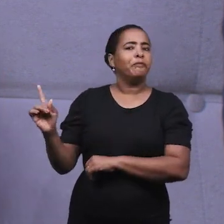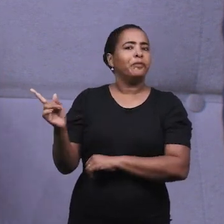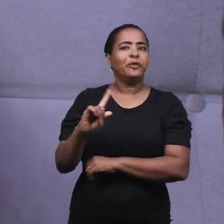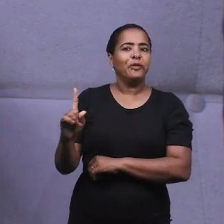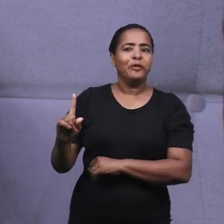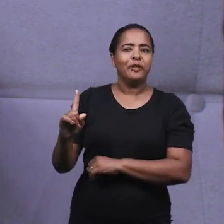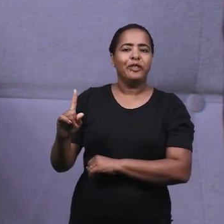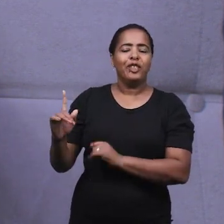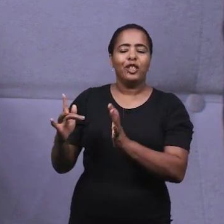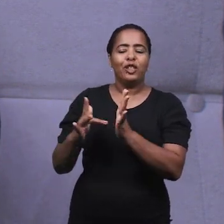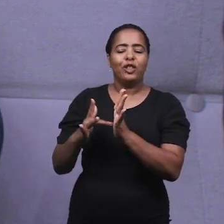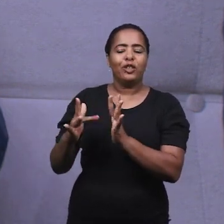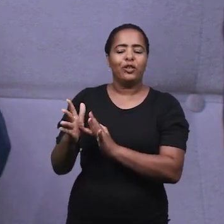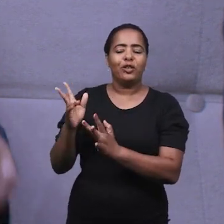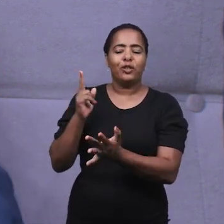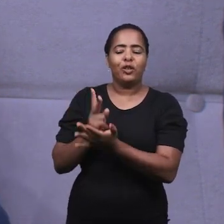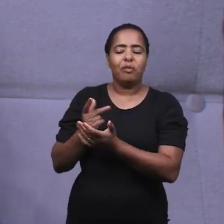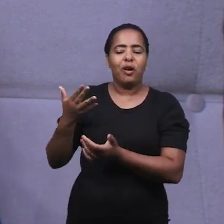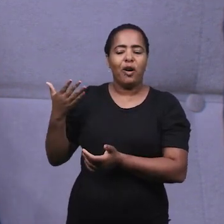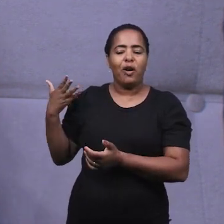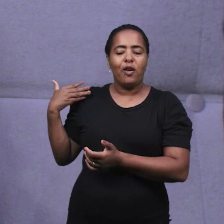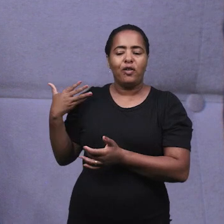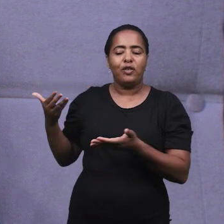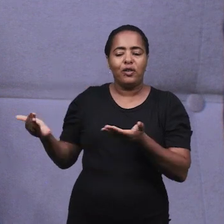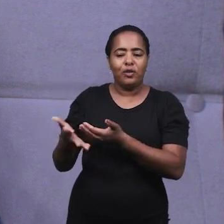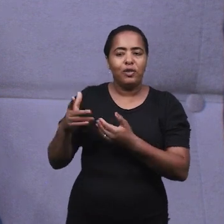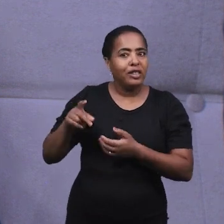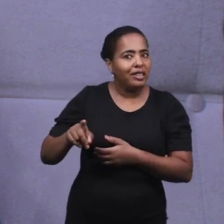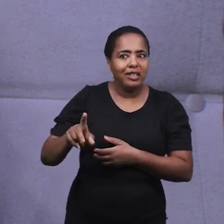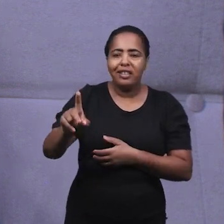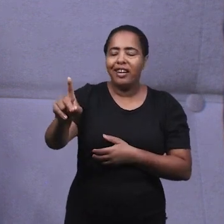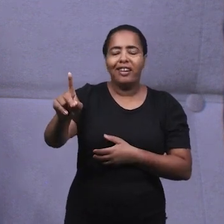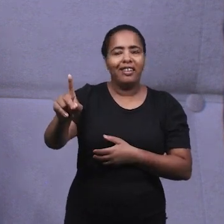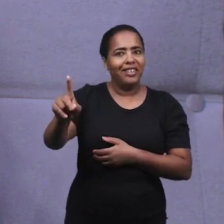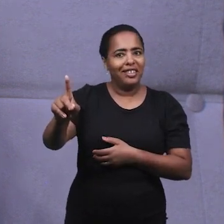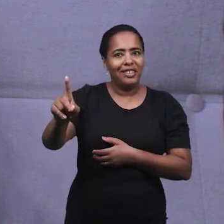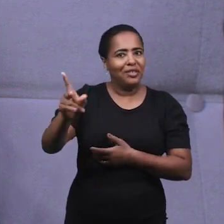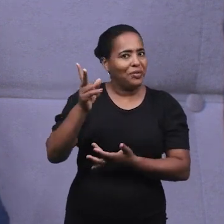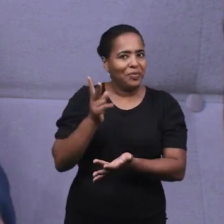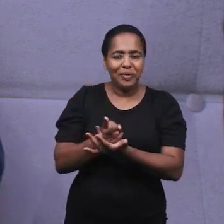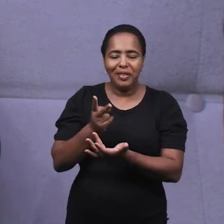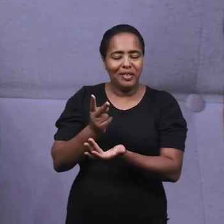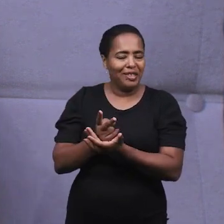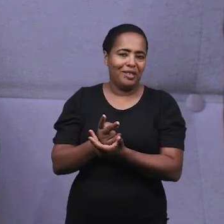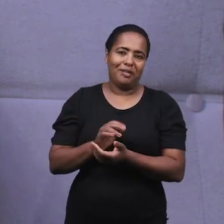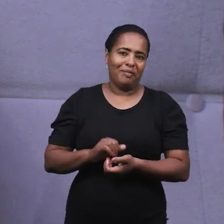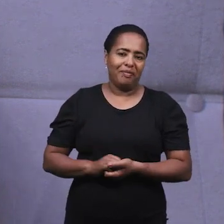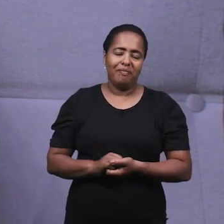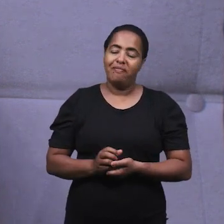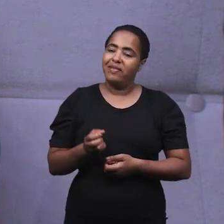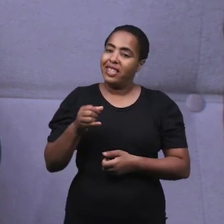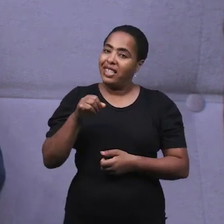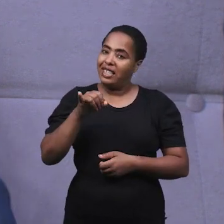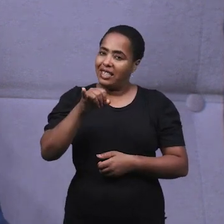éternellement. Et si par hasard vous souffrez, affligé,